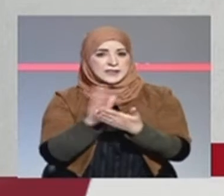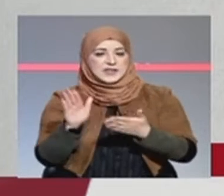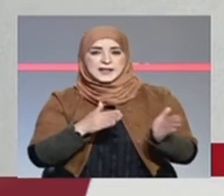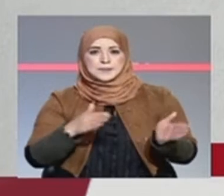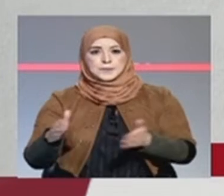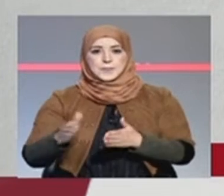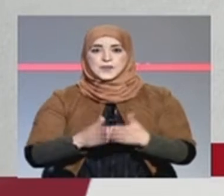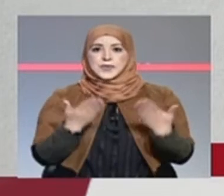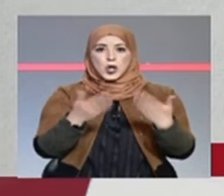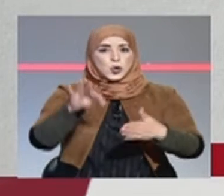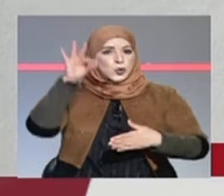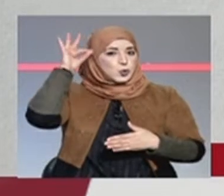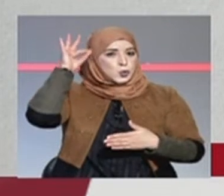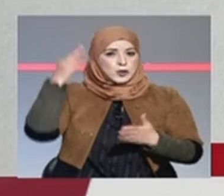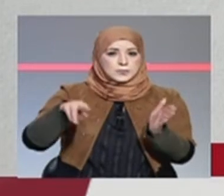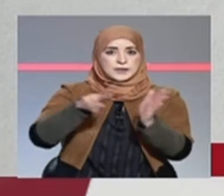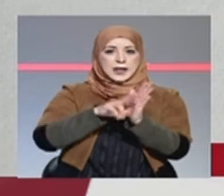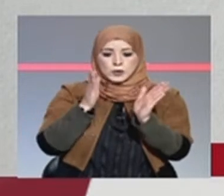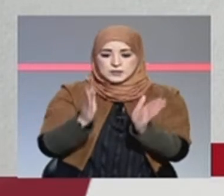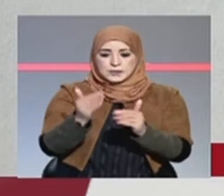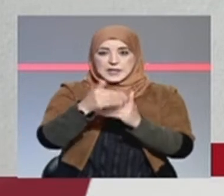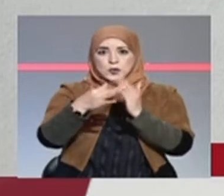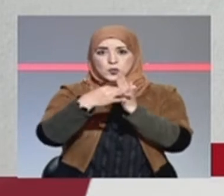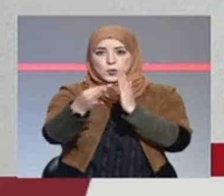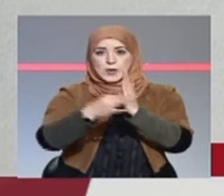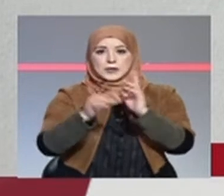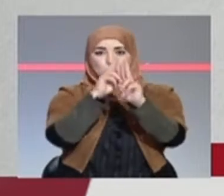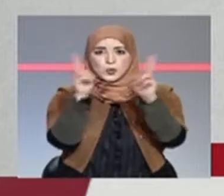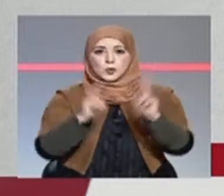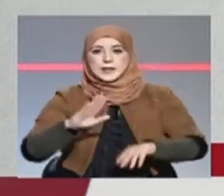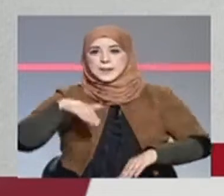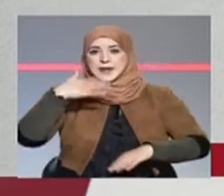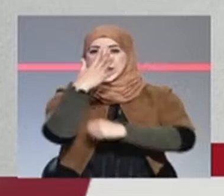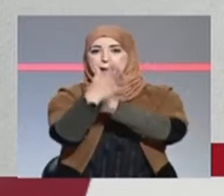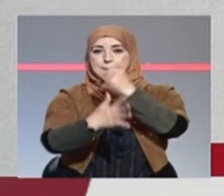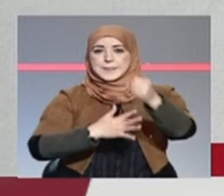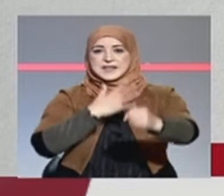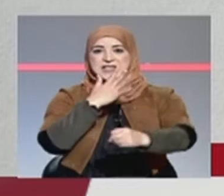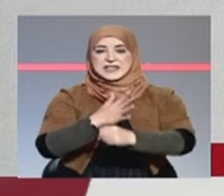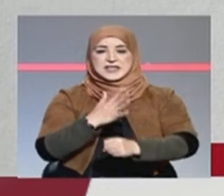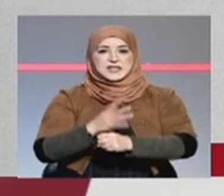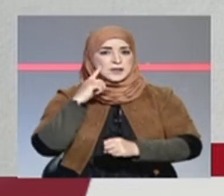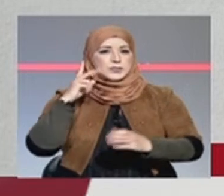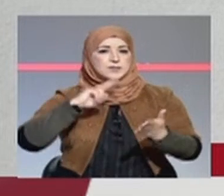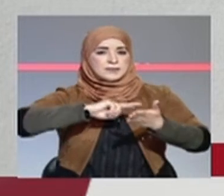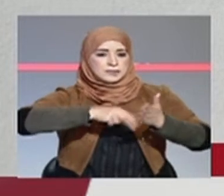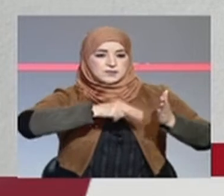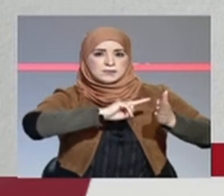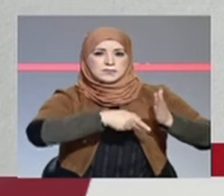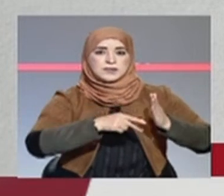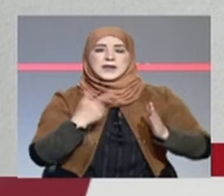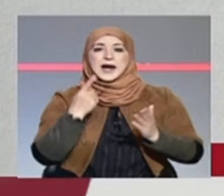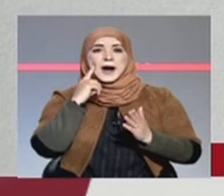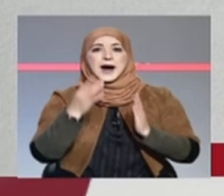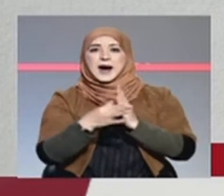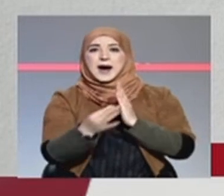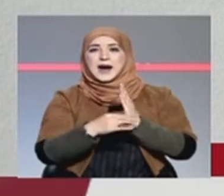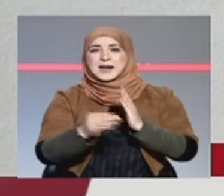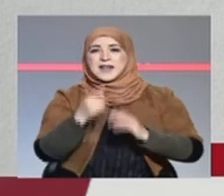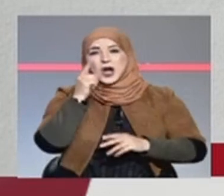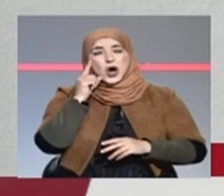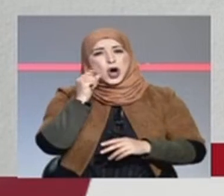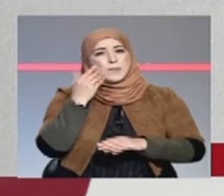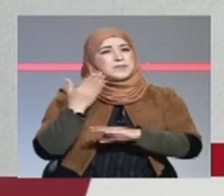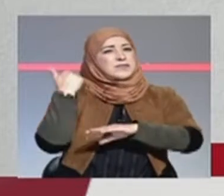تونس تعود اذن الى صندوق النقد الدولي بعد خمس سنوات من اتفاق قرض وقعته حكومه الحبيب الصيد في ما